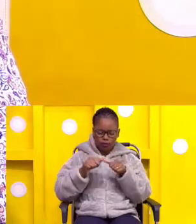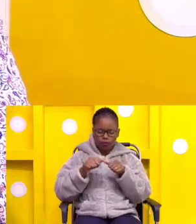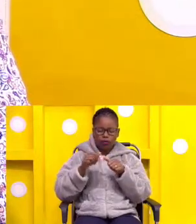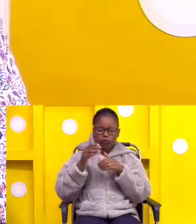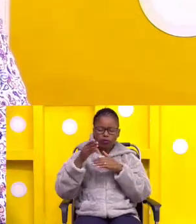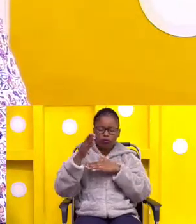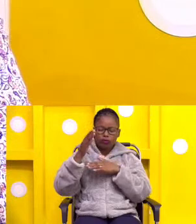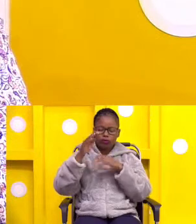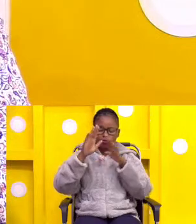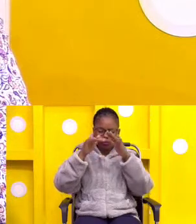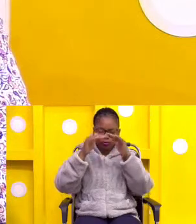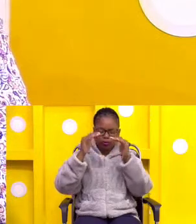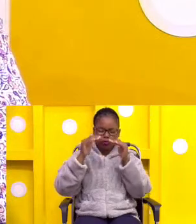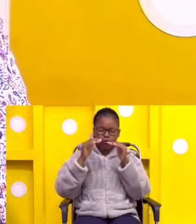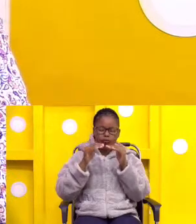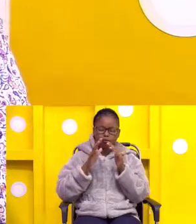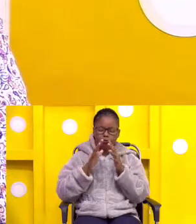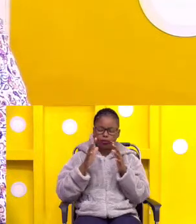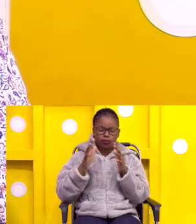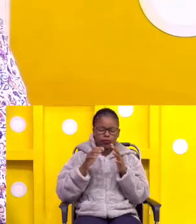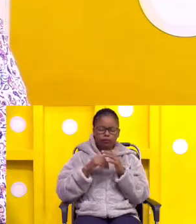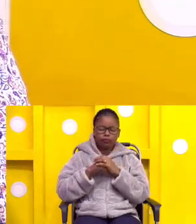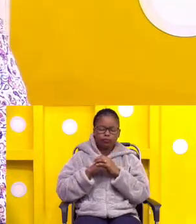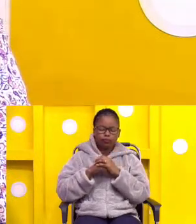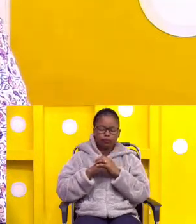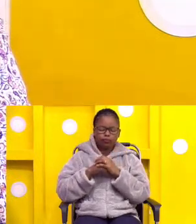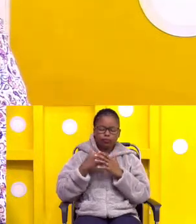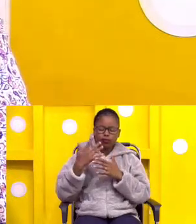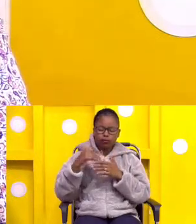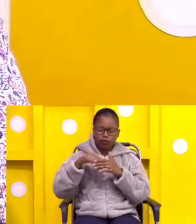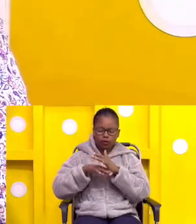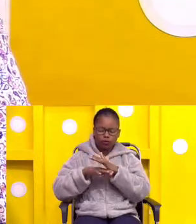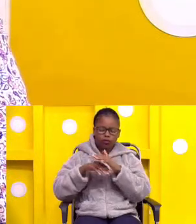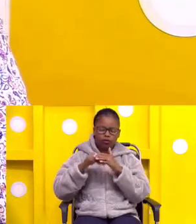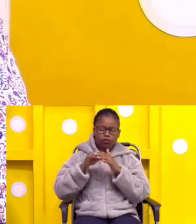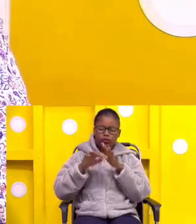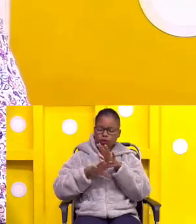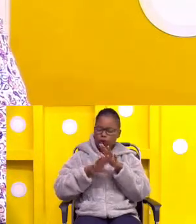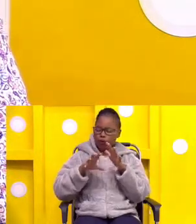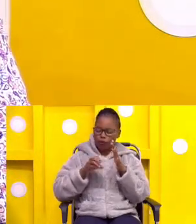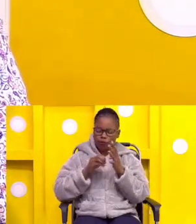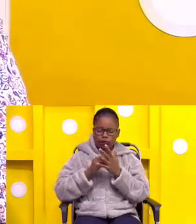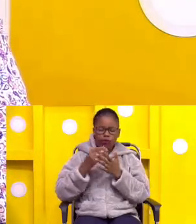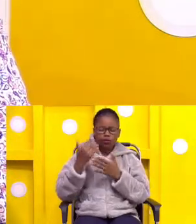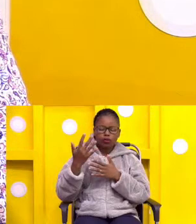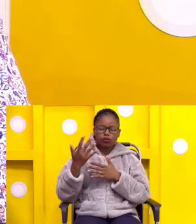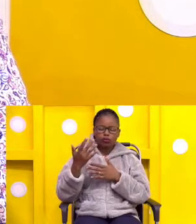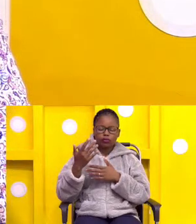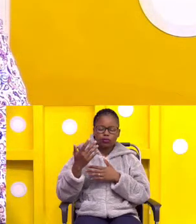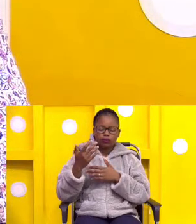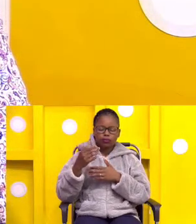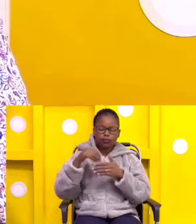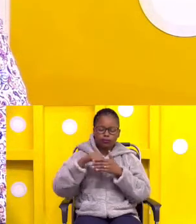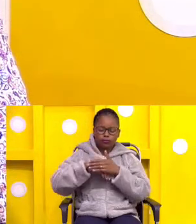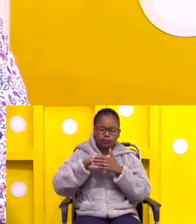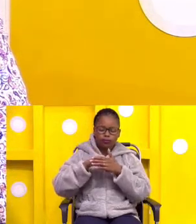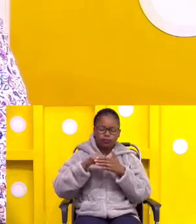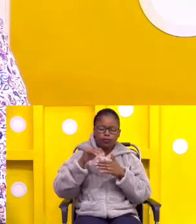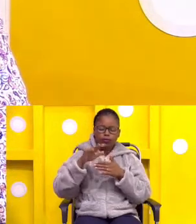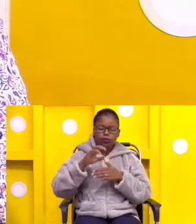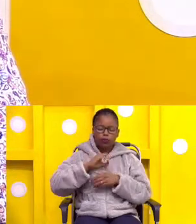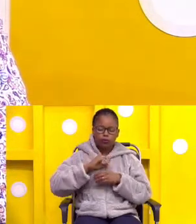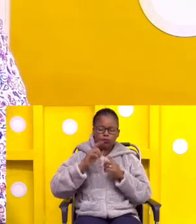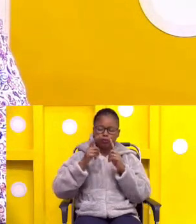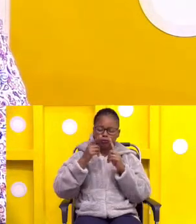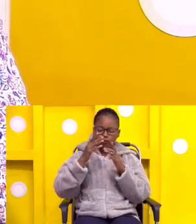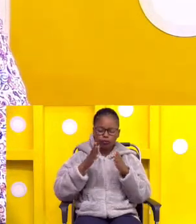mũnene. Twĩ moko-inĩ maku maũndũ-inĩ mothe Mwathani, twĩ moko-inĩ maku we mwene